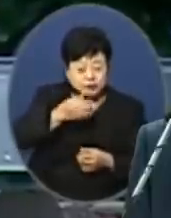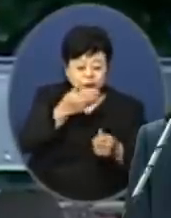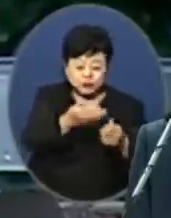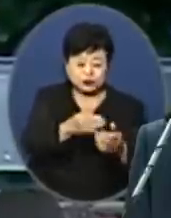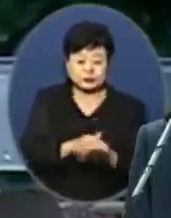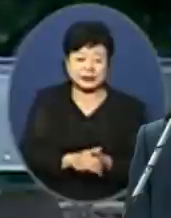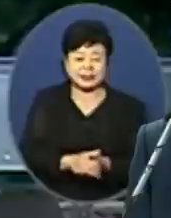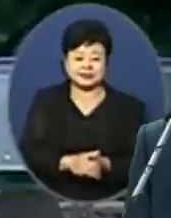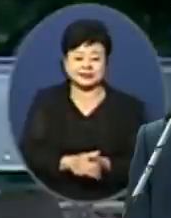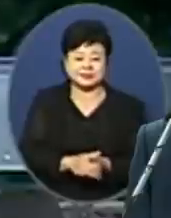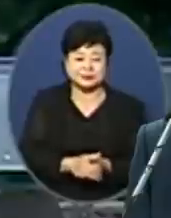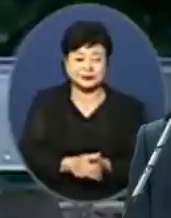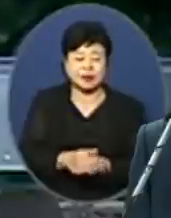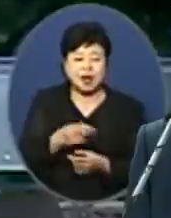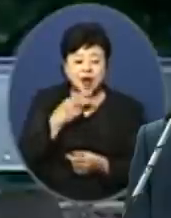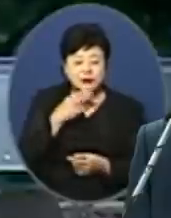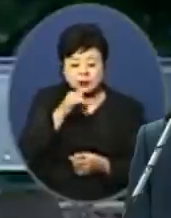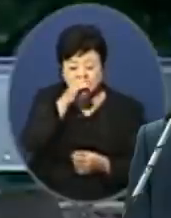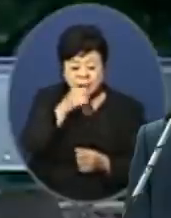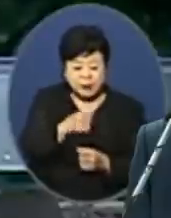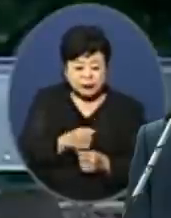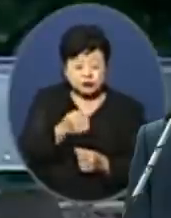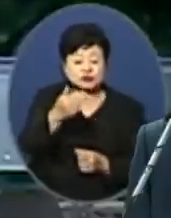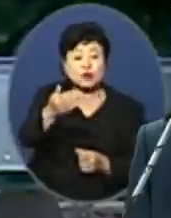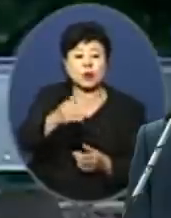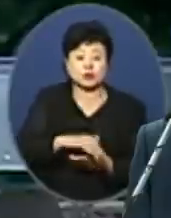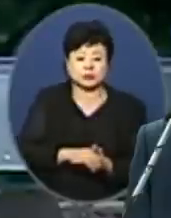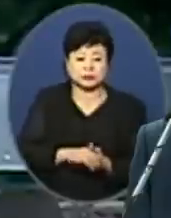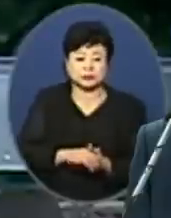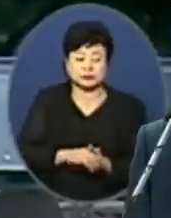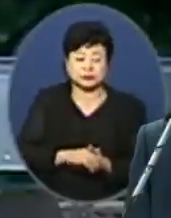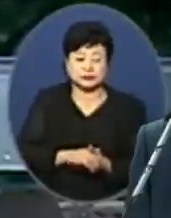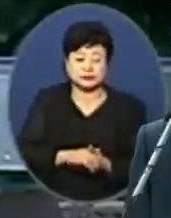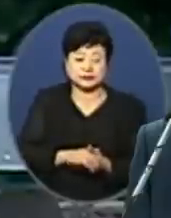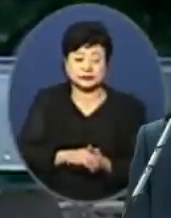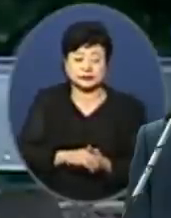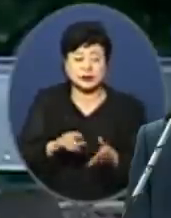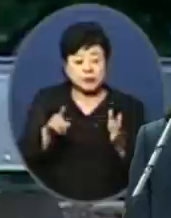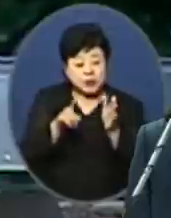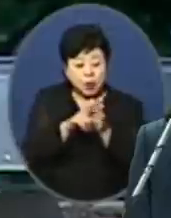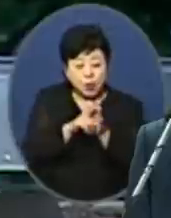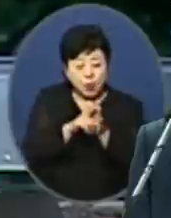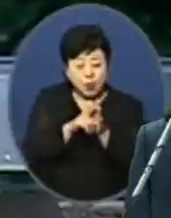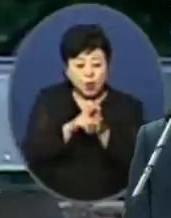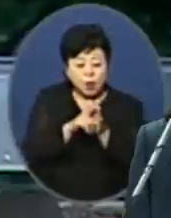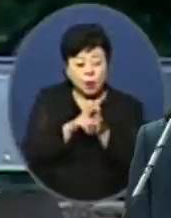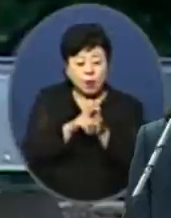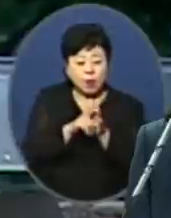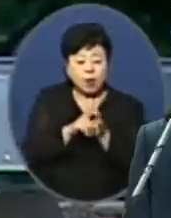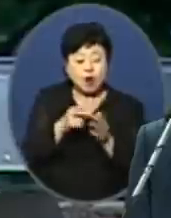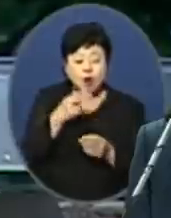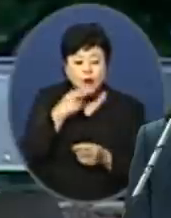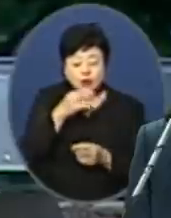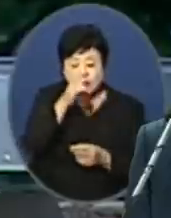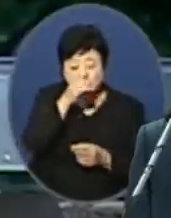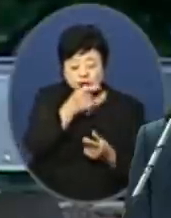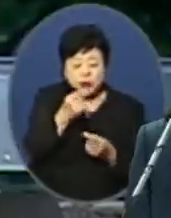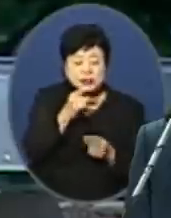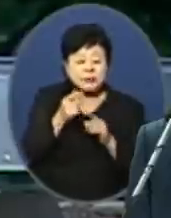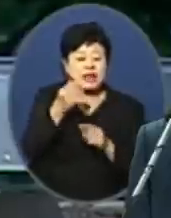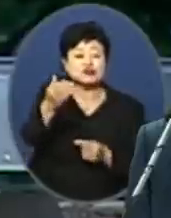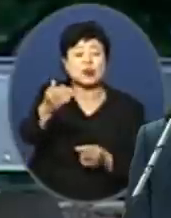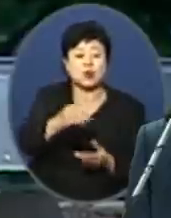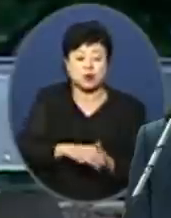주시는 것입니다. 없는 것을 있는 것 같이 꿈을 꾸시고 믿고 없는 것을 있는 것처럼